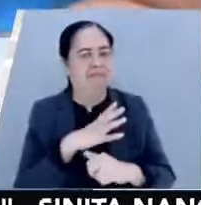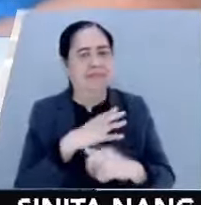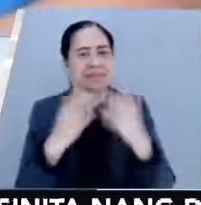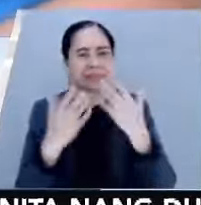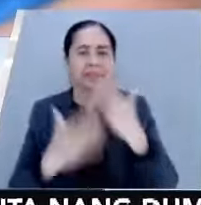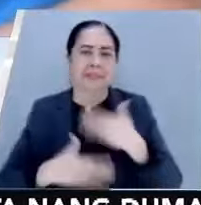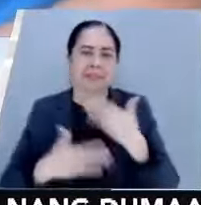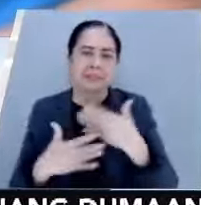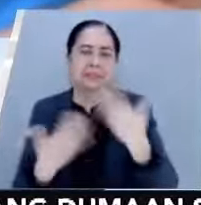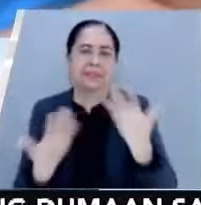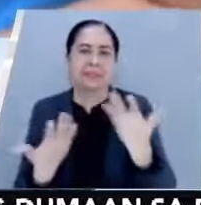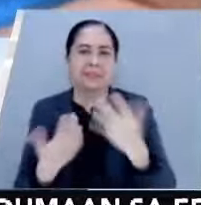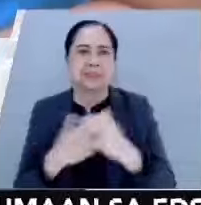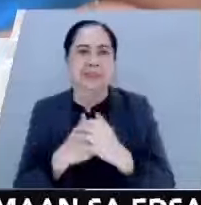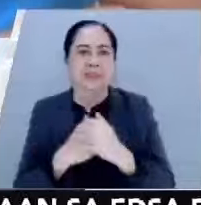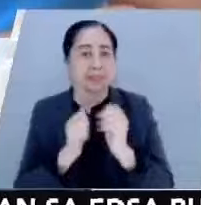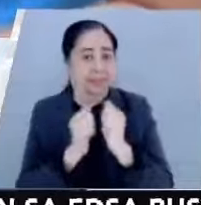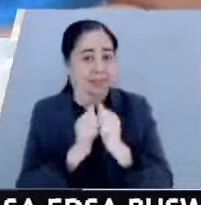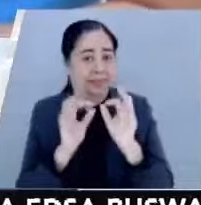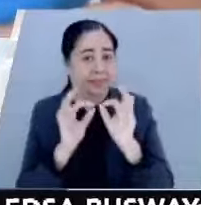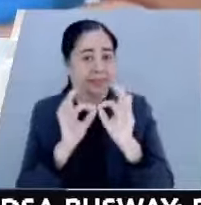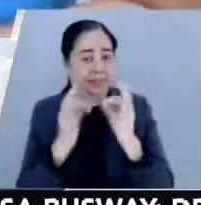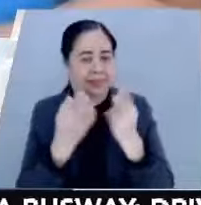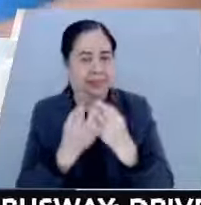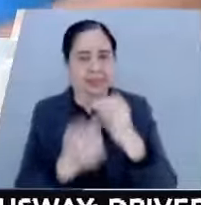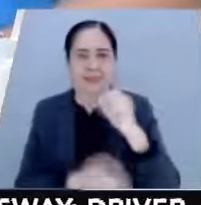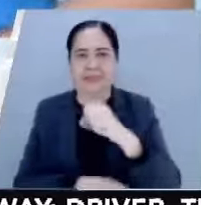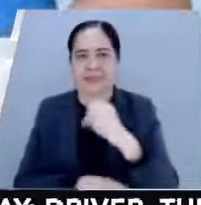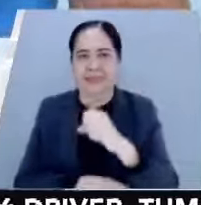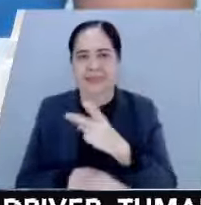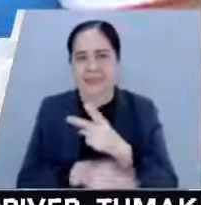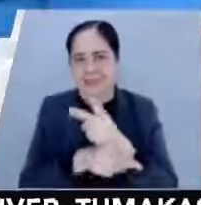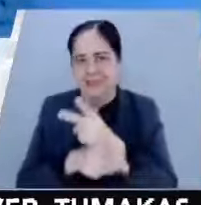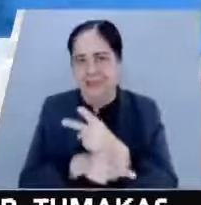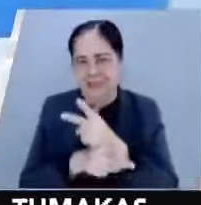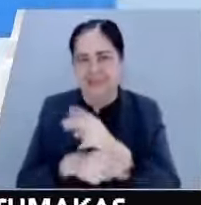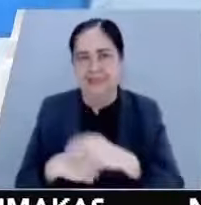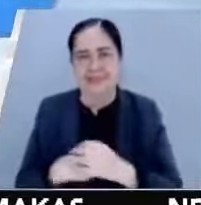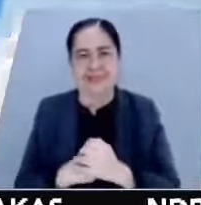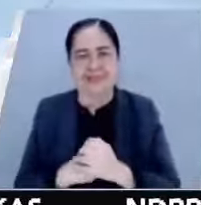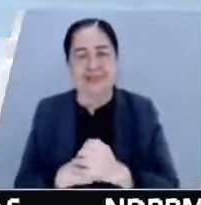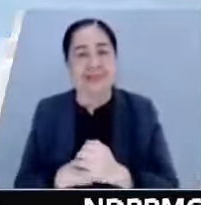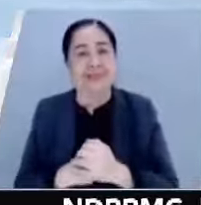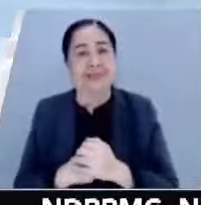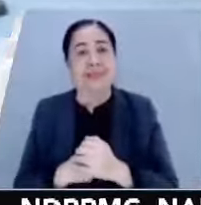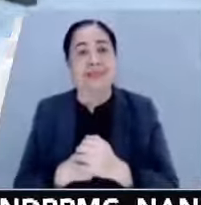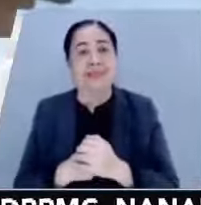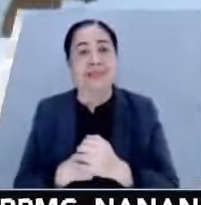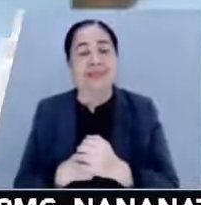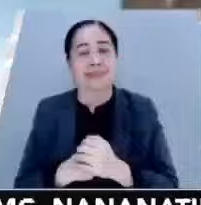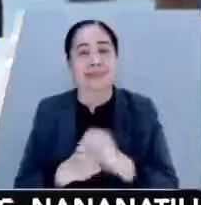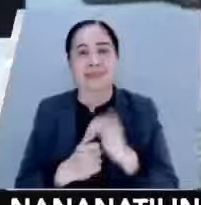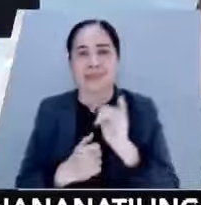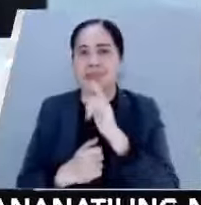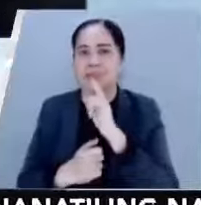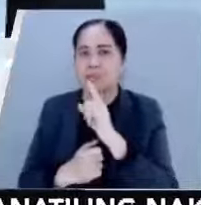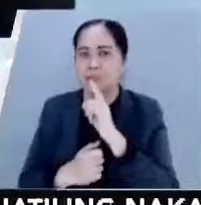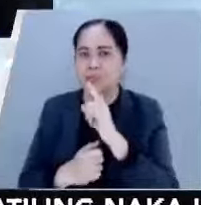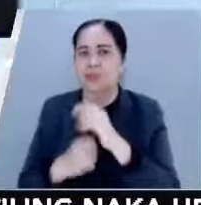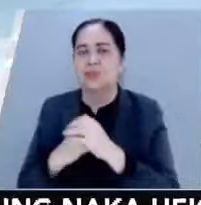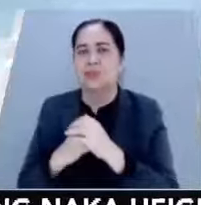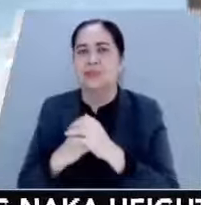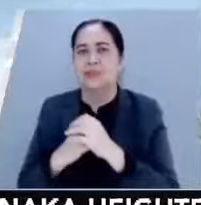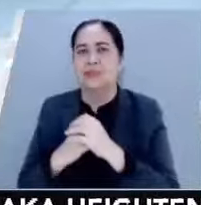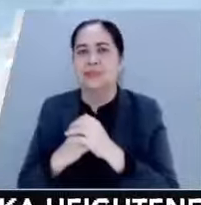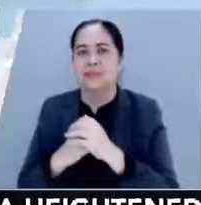makasama niyo yung pamilya ninyo po alr Ingat po kayo ha Ingat po kayo Ayan mga kapuso Ah talagang isang ah bulto lang